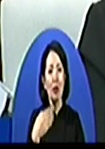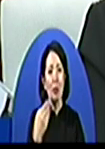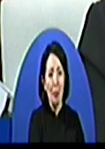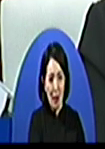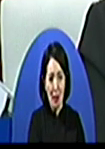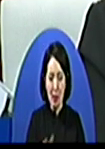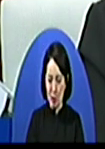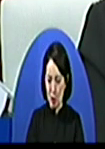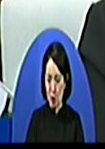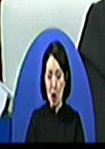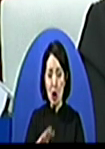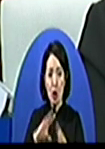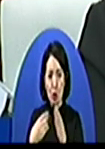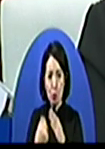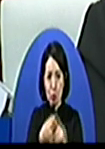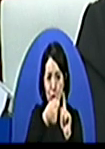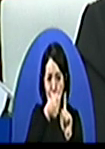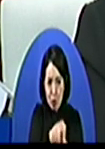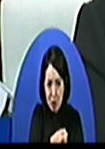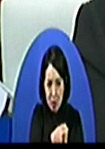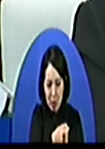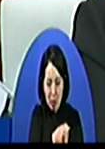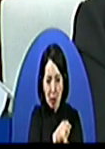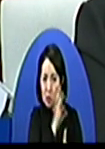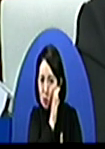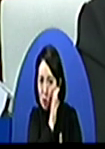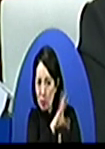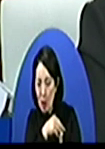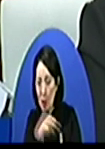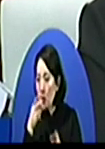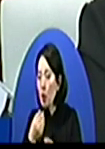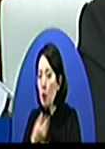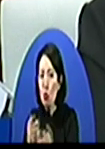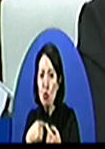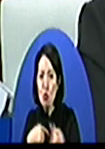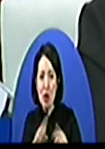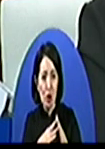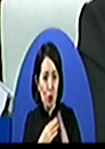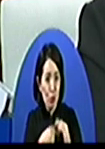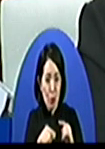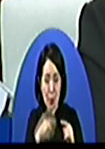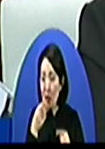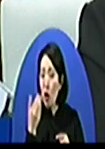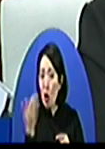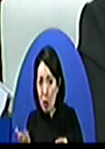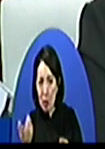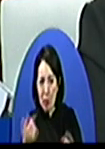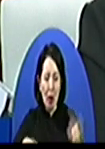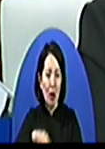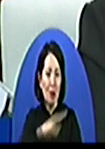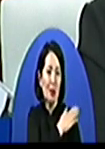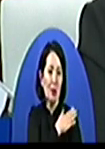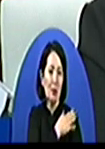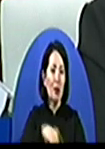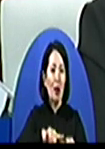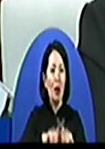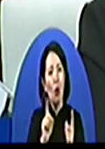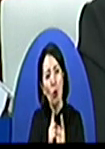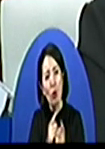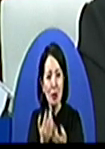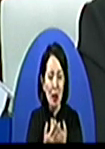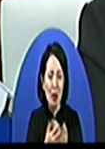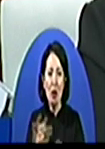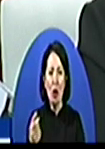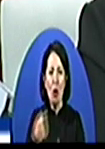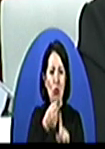ихэвчлэн мэдээлэгчд нь хөршүүд нь ч юм уу ойрхных нь хүмүүсээс мэдээлдэг. Тэгэхээр эргээд очоод цагдаа нар уулзалт хийхэд